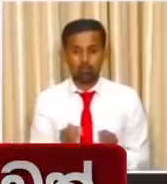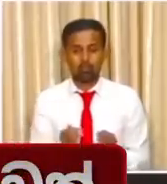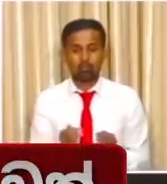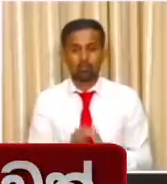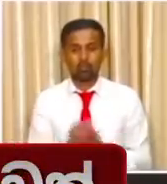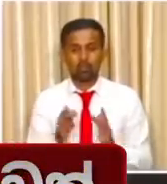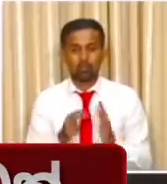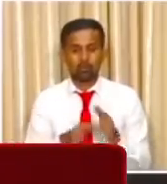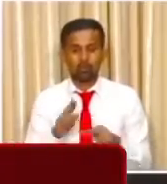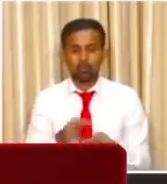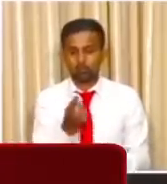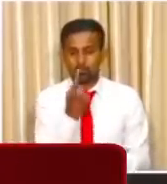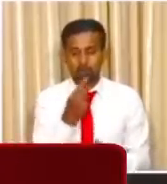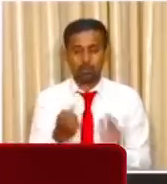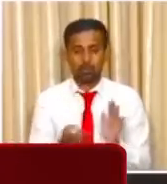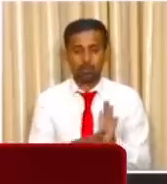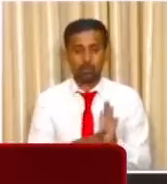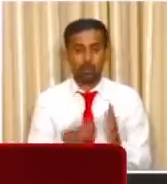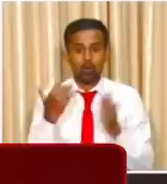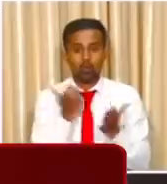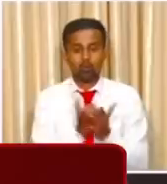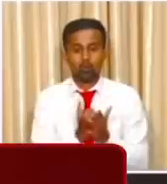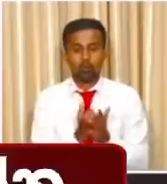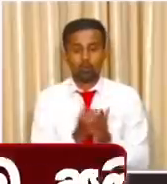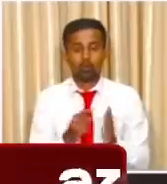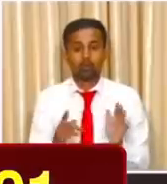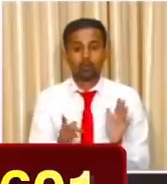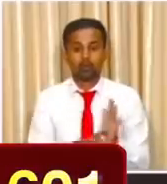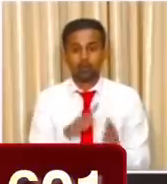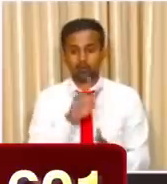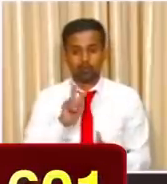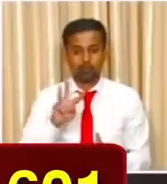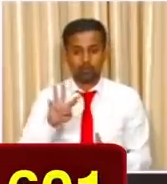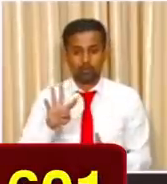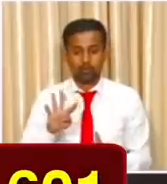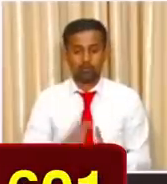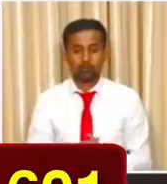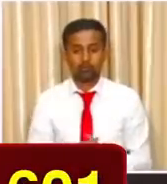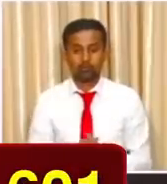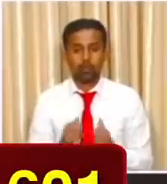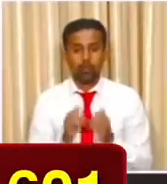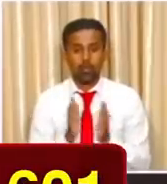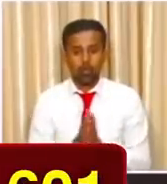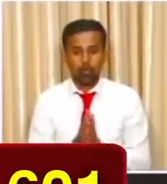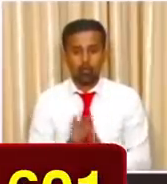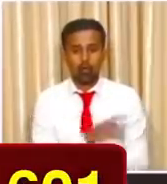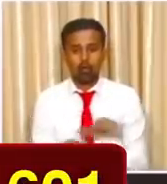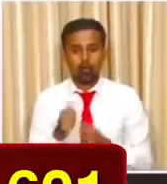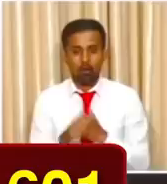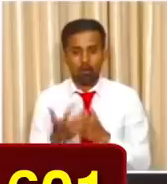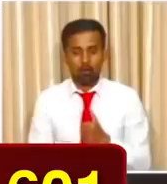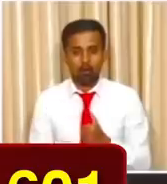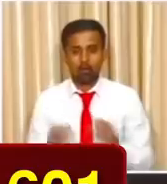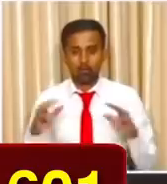එකිලෙනවා. IMF එකේ ඍණ 3යි කියලා, ලෝක බැංකුව කියන ඍණ 4.2යි කියලා. එනිසා මුළු ආර්ථික උපාය මාර්ගෙම සකස් කළ තියෙන